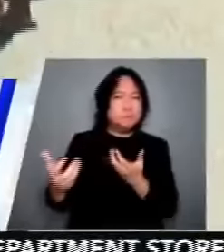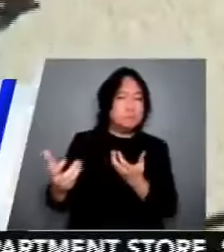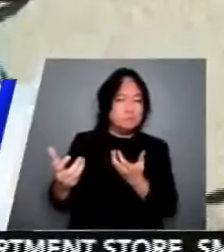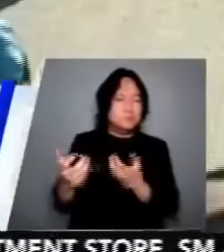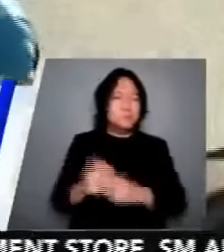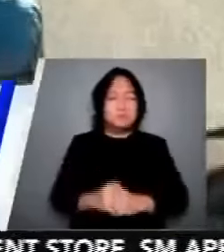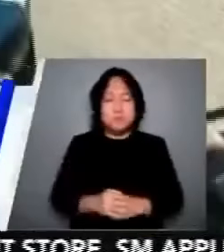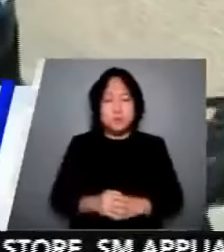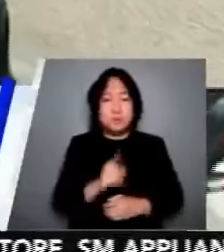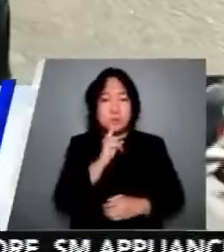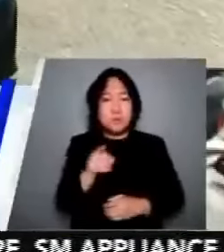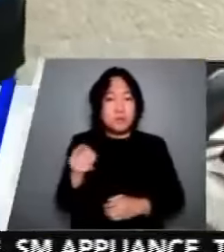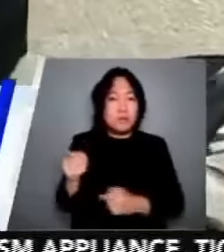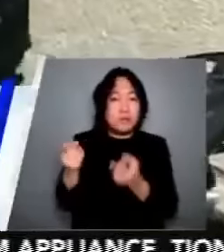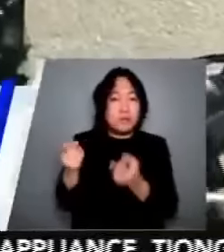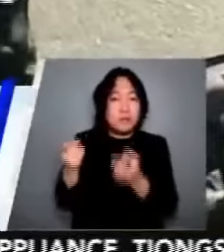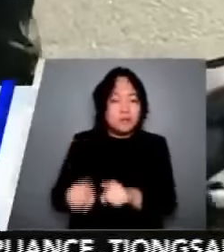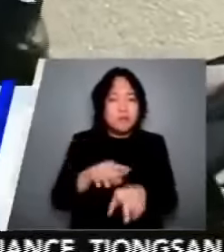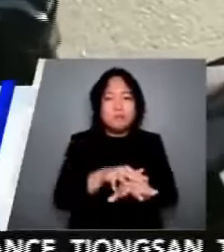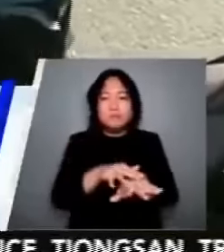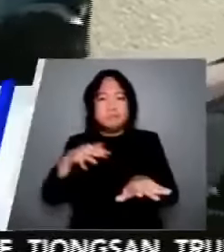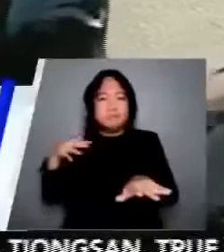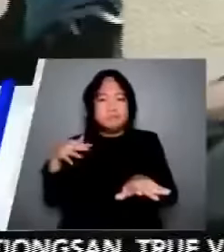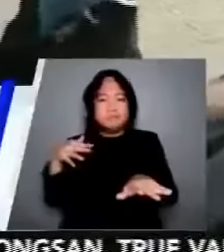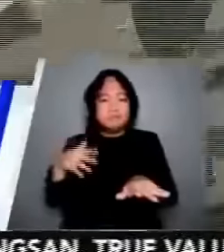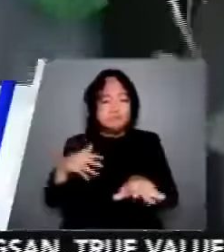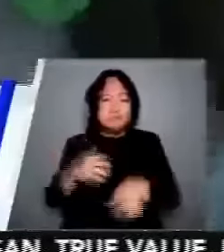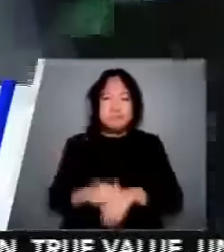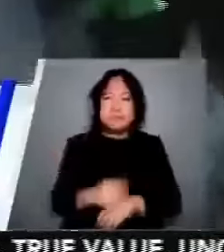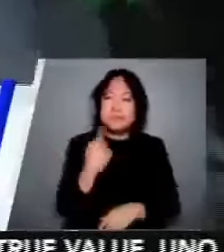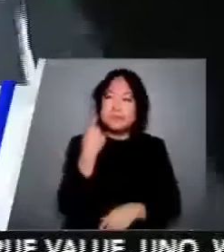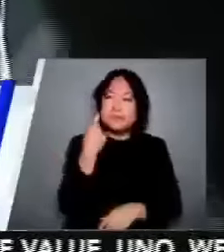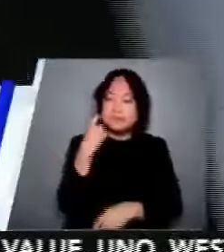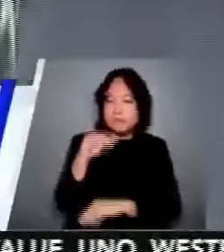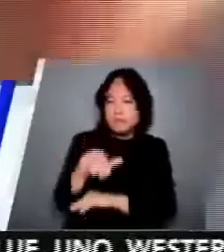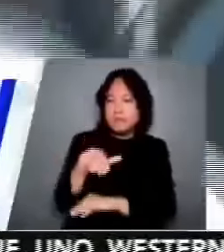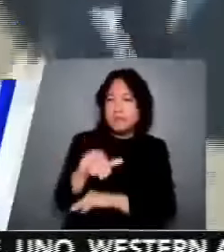Halos ganyan din ang nangyari sa bahagi ng Commonwealth Avenue kaninang hapon.